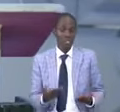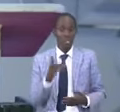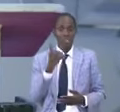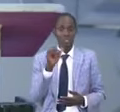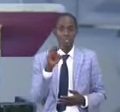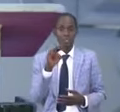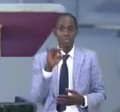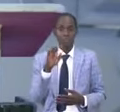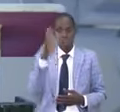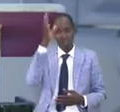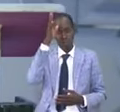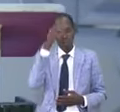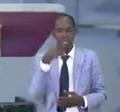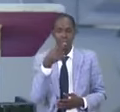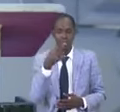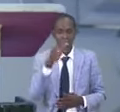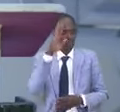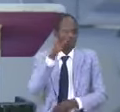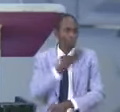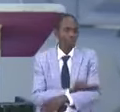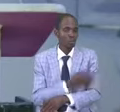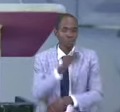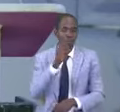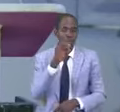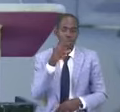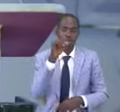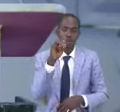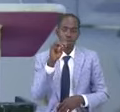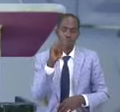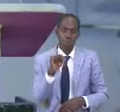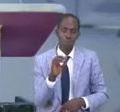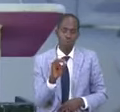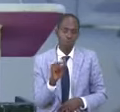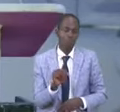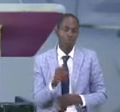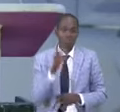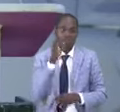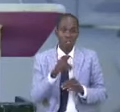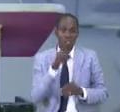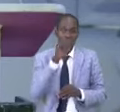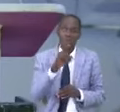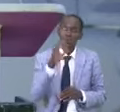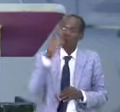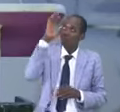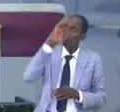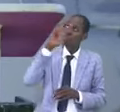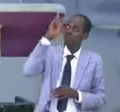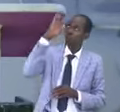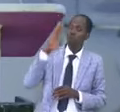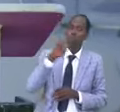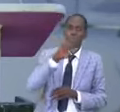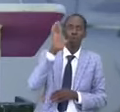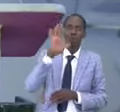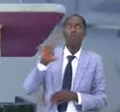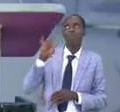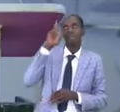si tu le cherches sur les droits trouver mais si tu l'abandonnes il te rejettera pour toujours